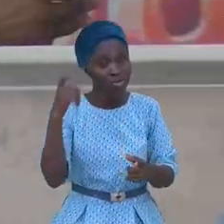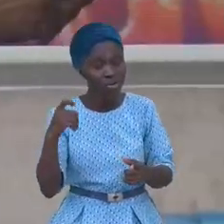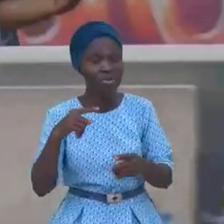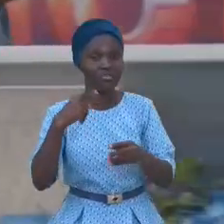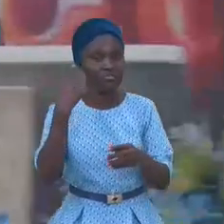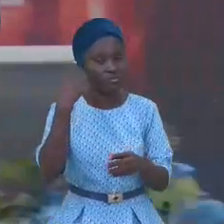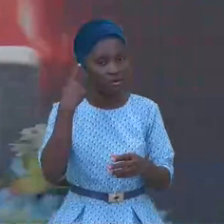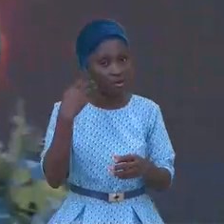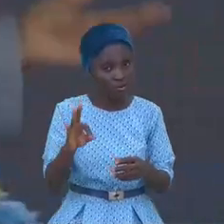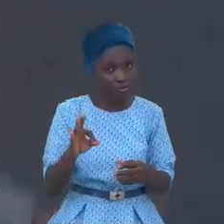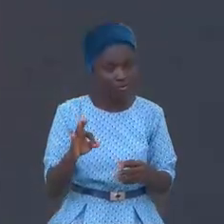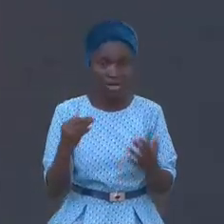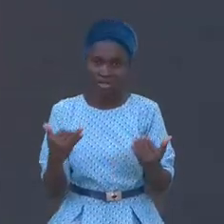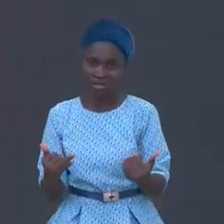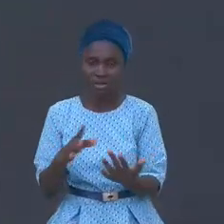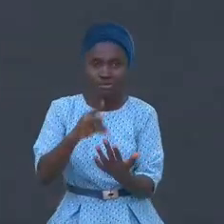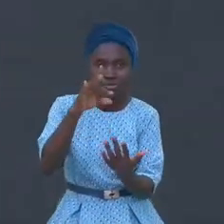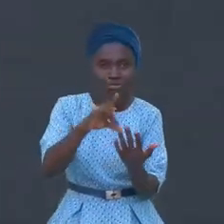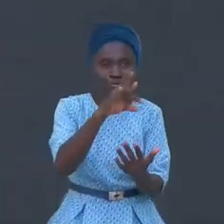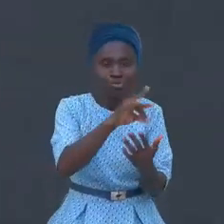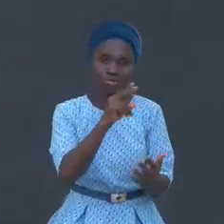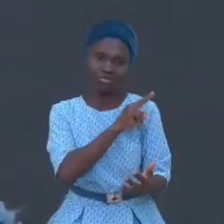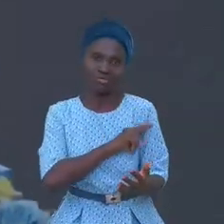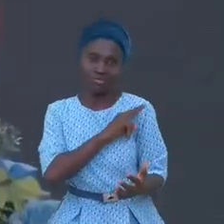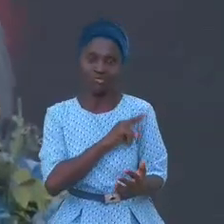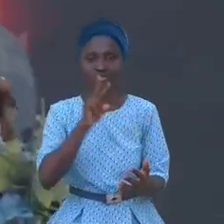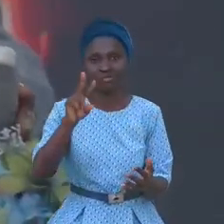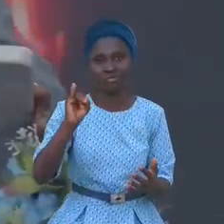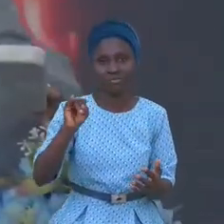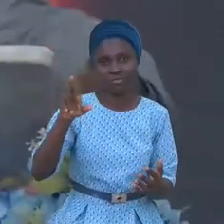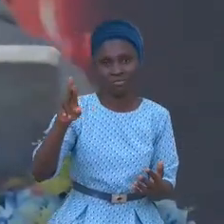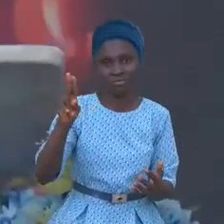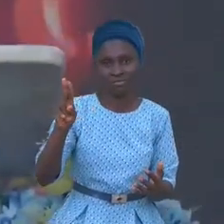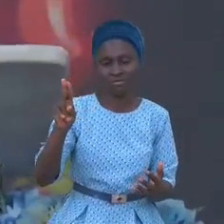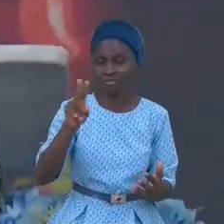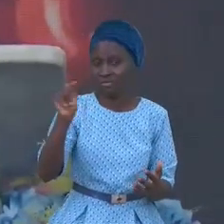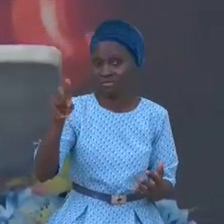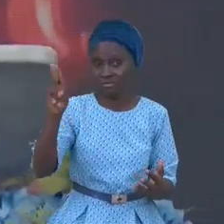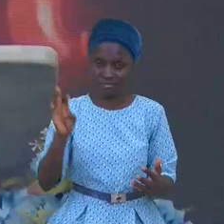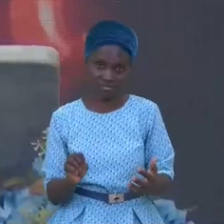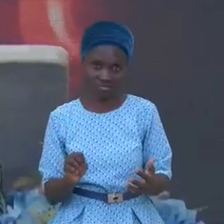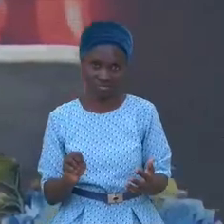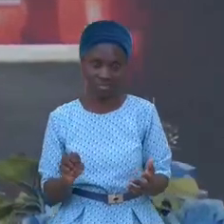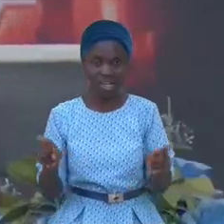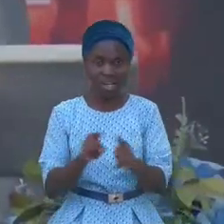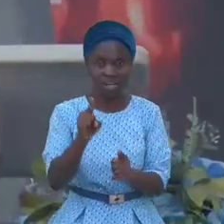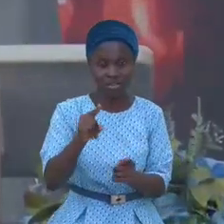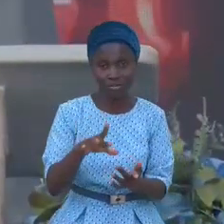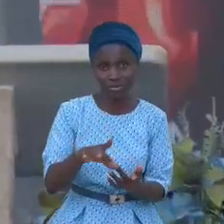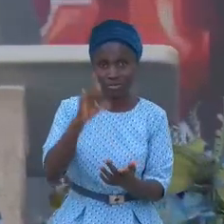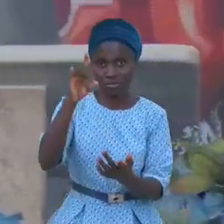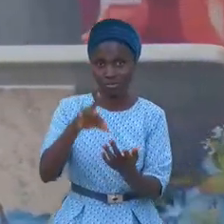Choisis la vertu comme style de vie. Comme tu choisis Christ et sa vertu,